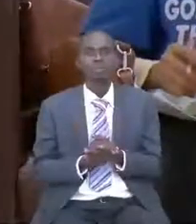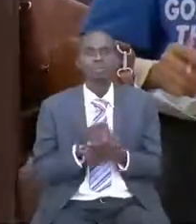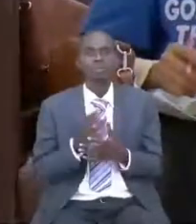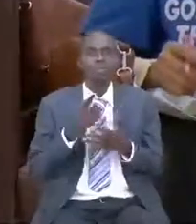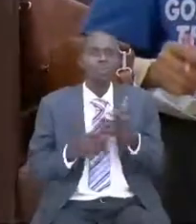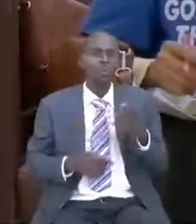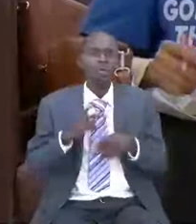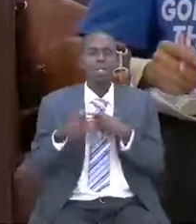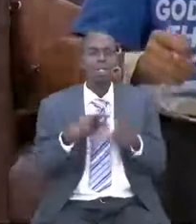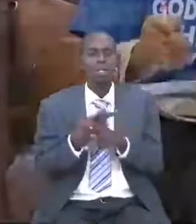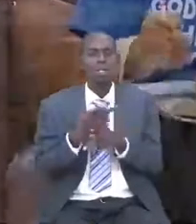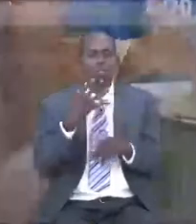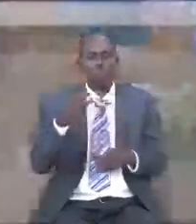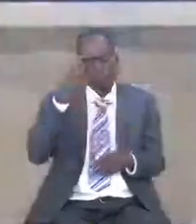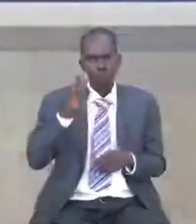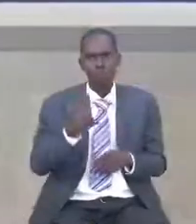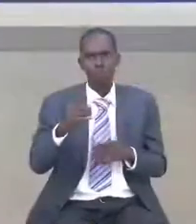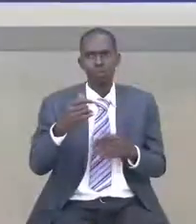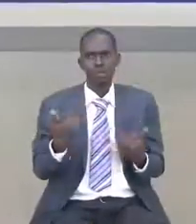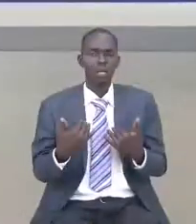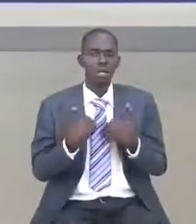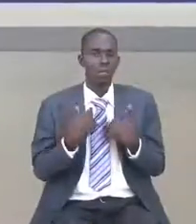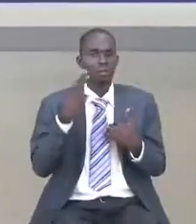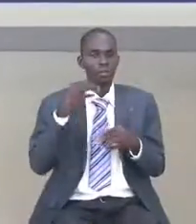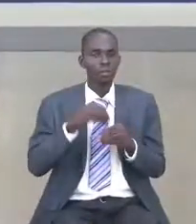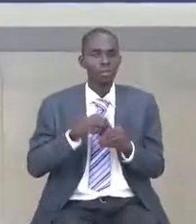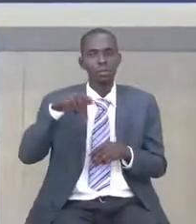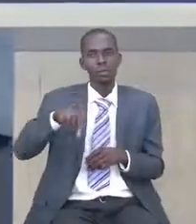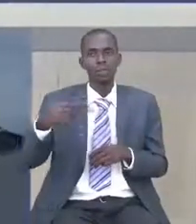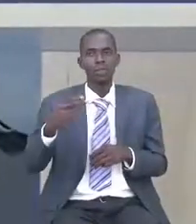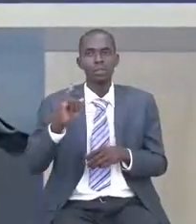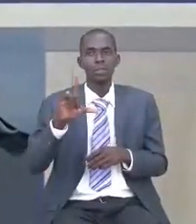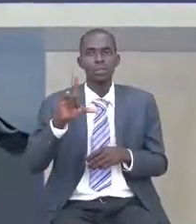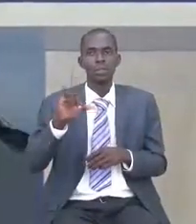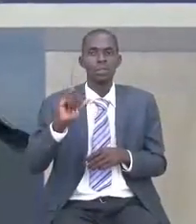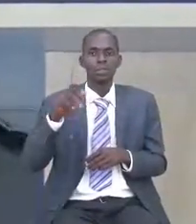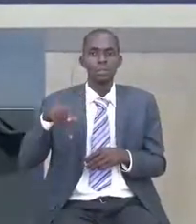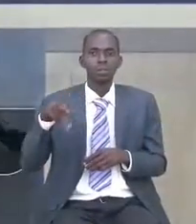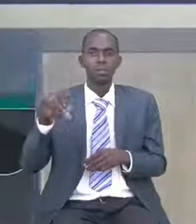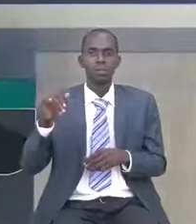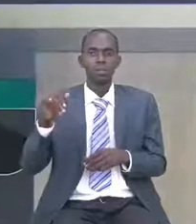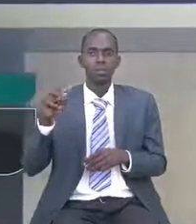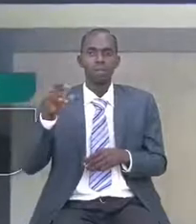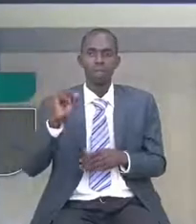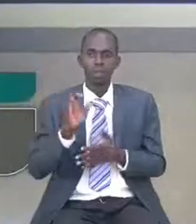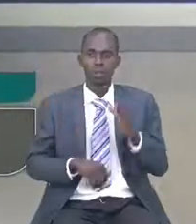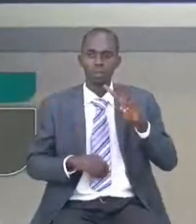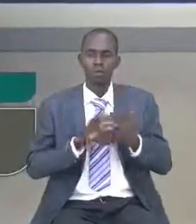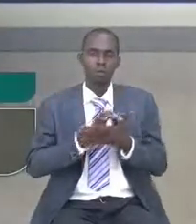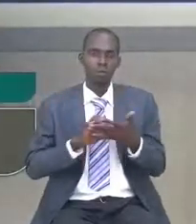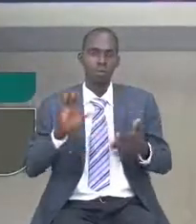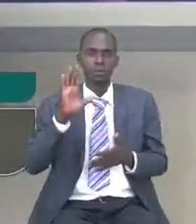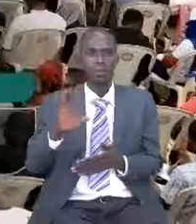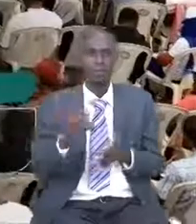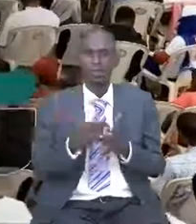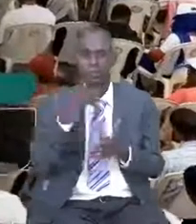d'état d'esprit devons-nous avoir? En Philippiens chapitre 2, le verset 5. Philippiens au chapitre 2, lisons le